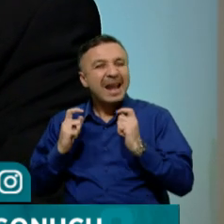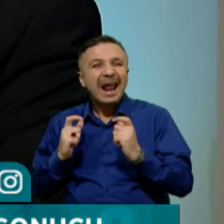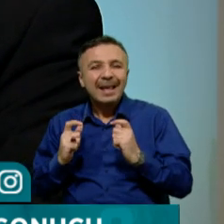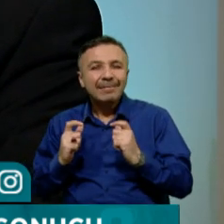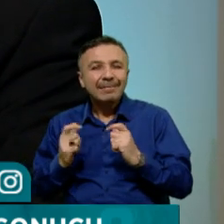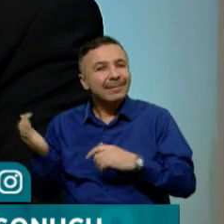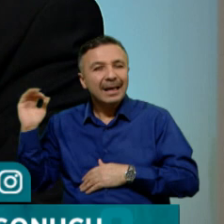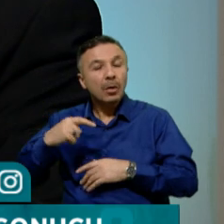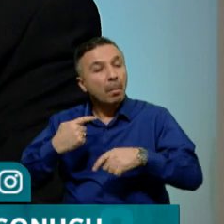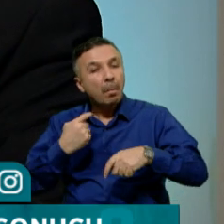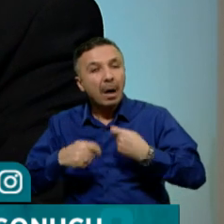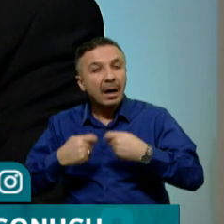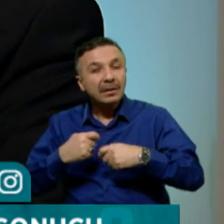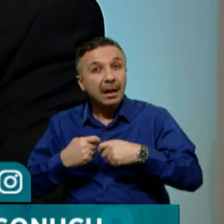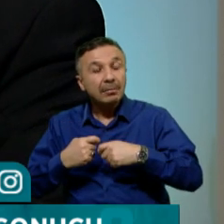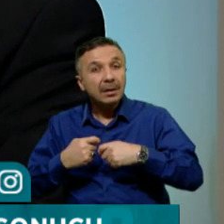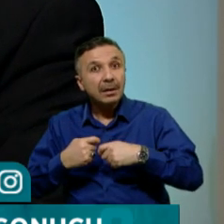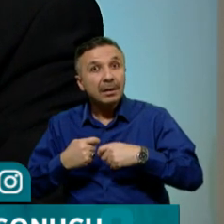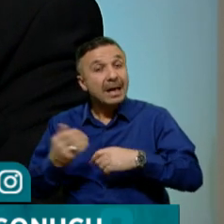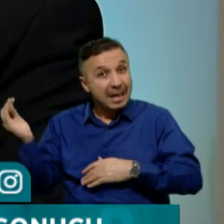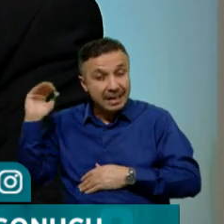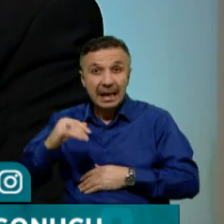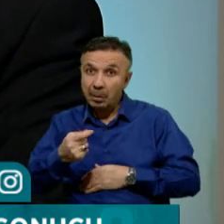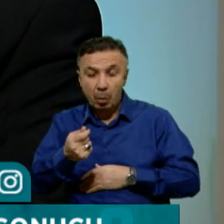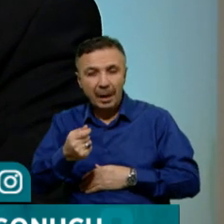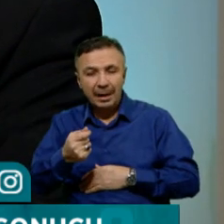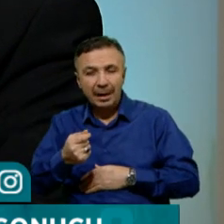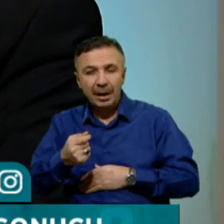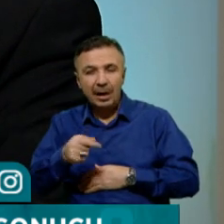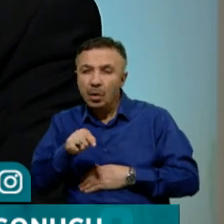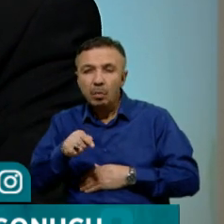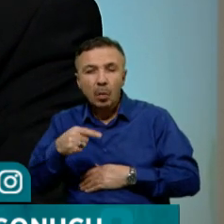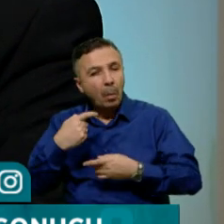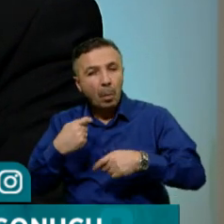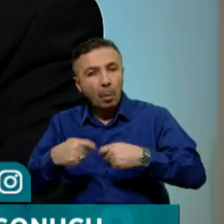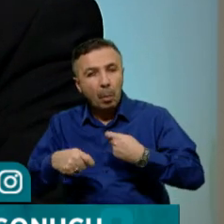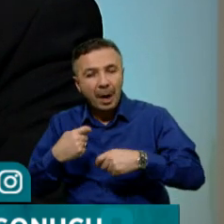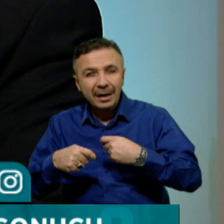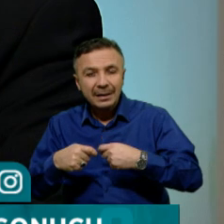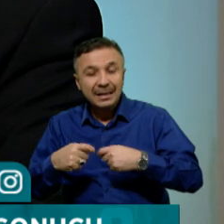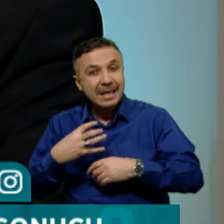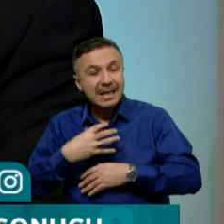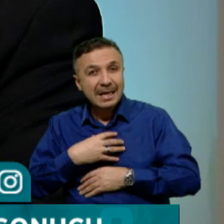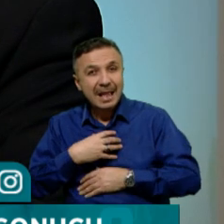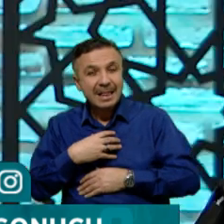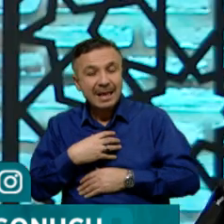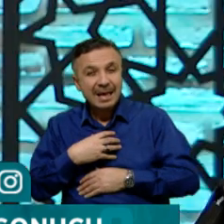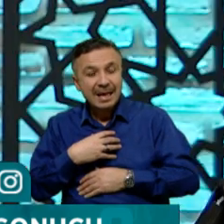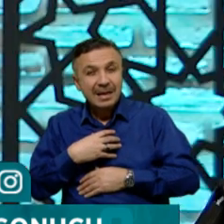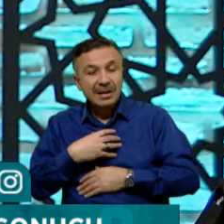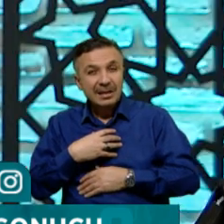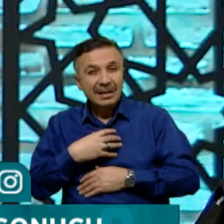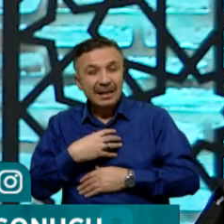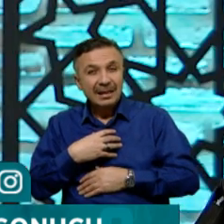para Bankadan mı geliyor bankadan geliyorsa Bu bankanın ne için geliyor bankanın kendi gelirlerinden mi